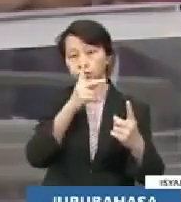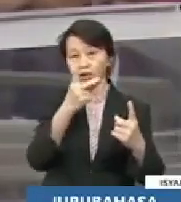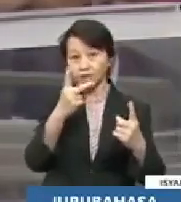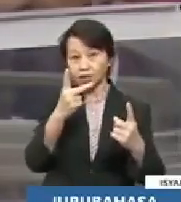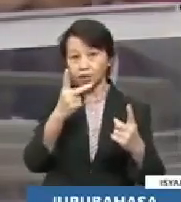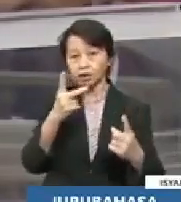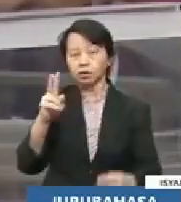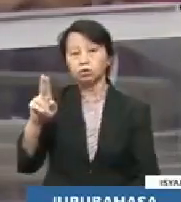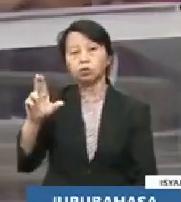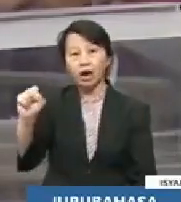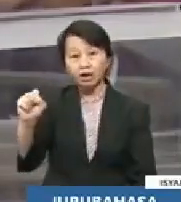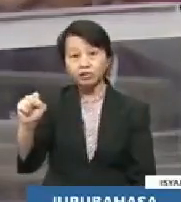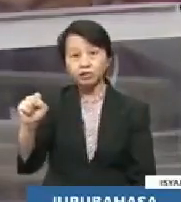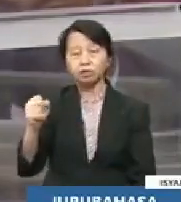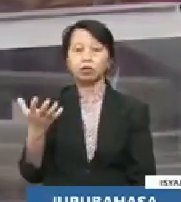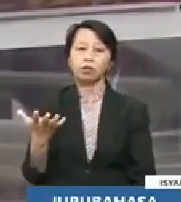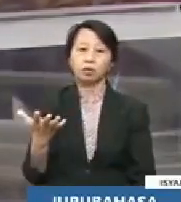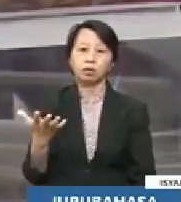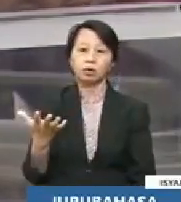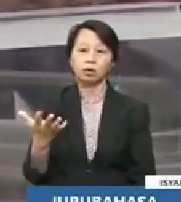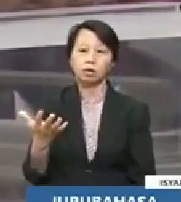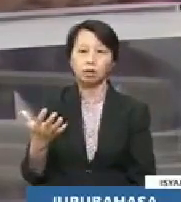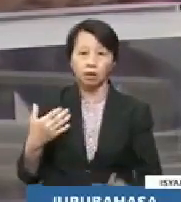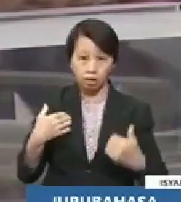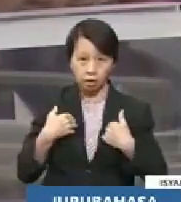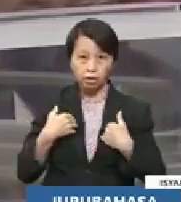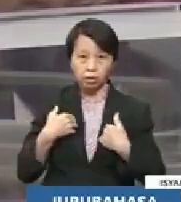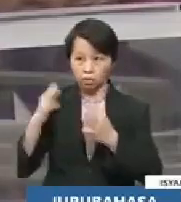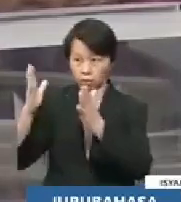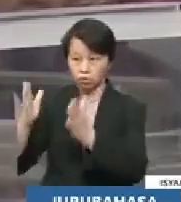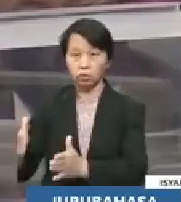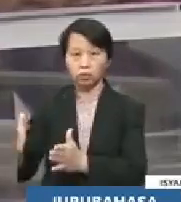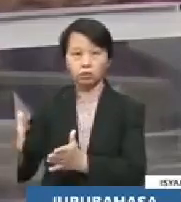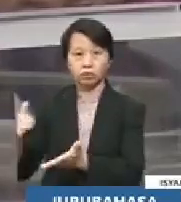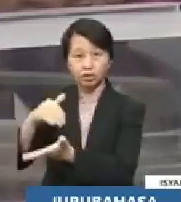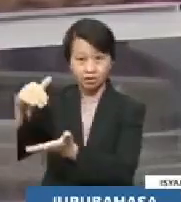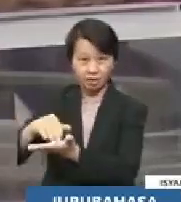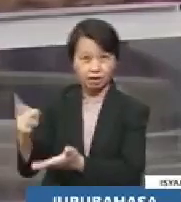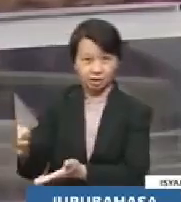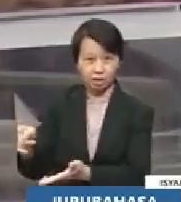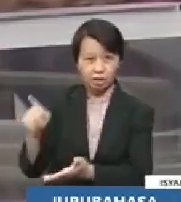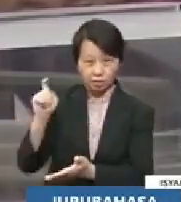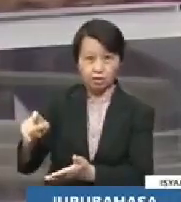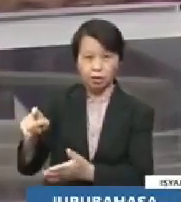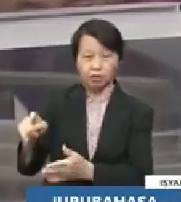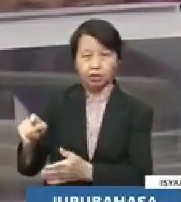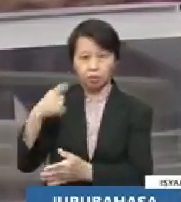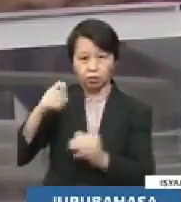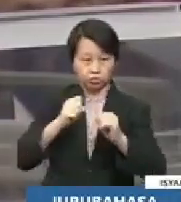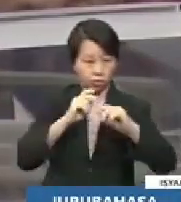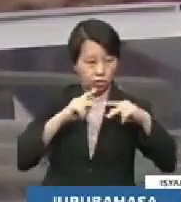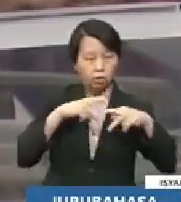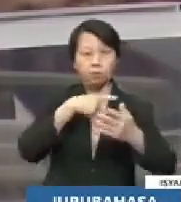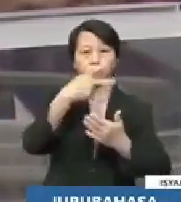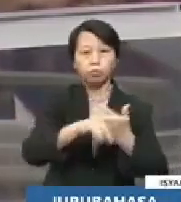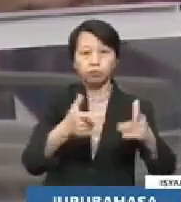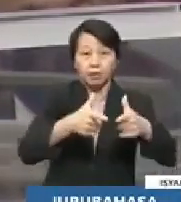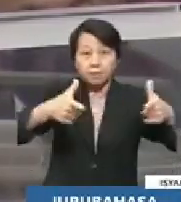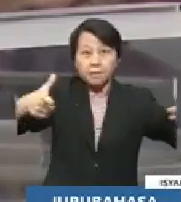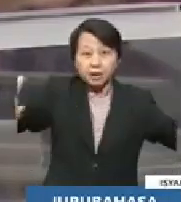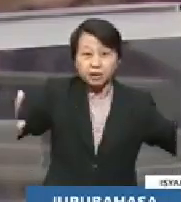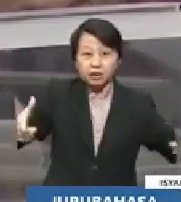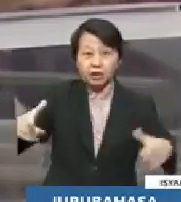saya adakah Ya udah kita memerlukan orang tangah untuk Project sebesar ini